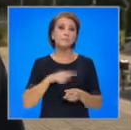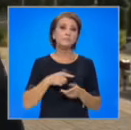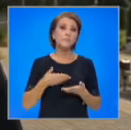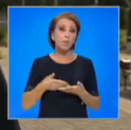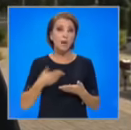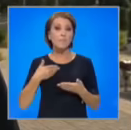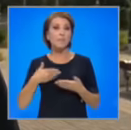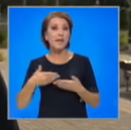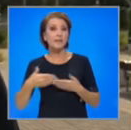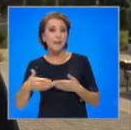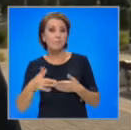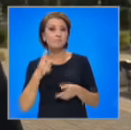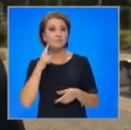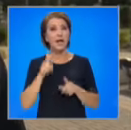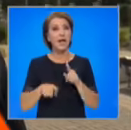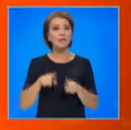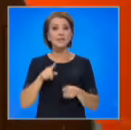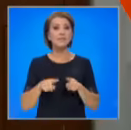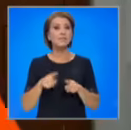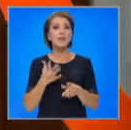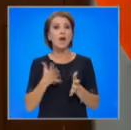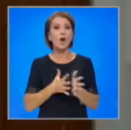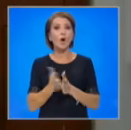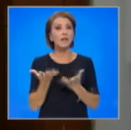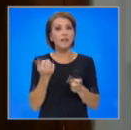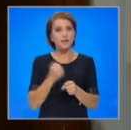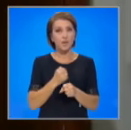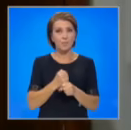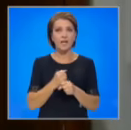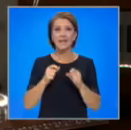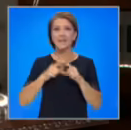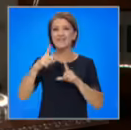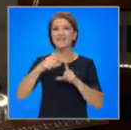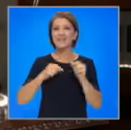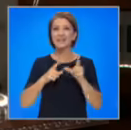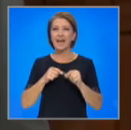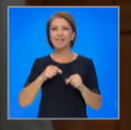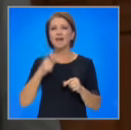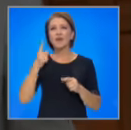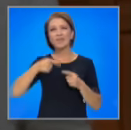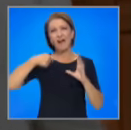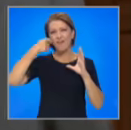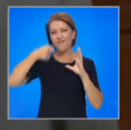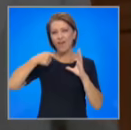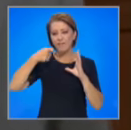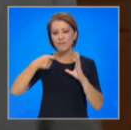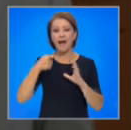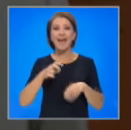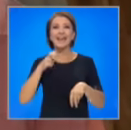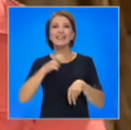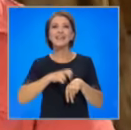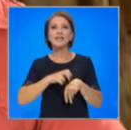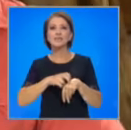които ще работят по това нещо. Звездата от дързост и красота Рон Мос, по-известен у нас като